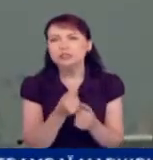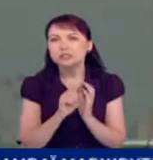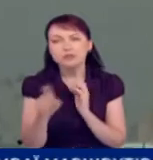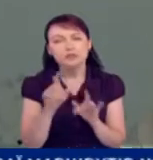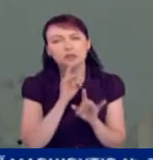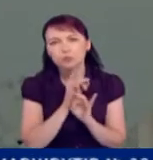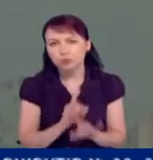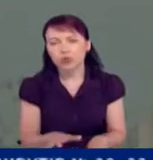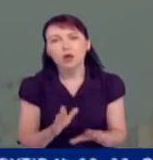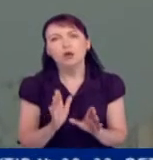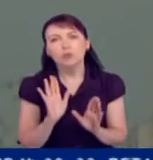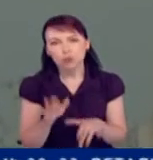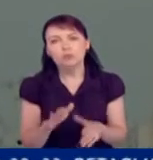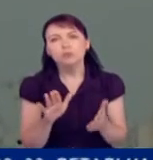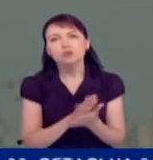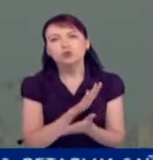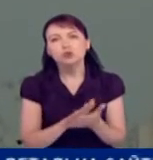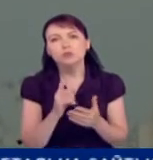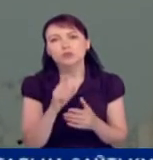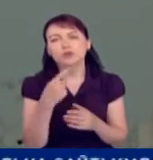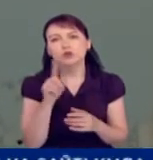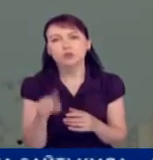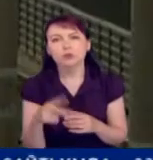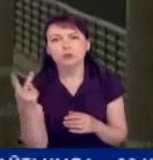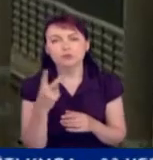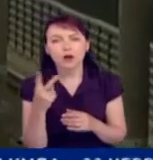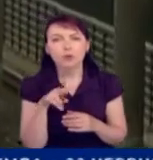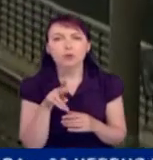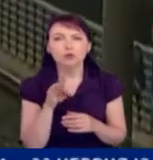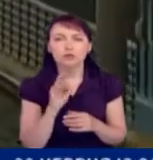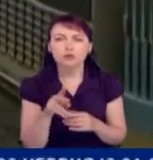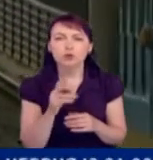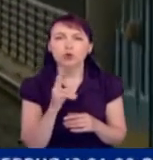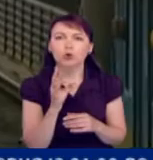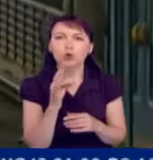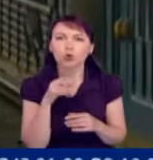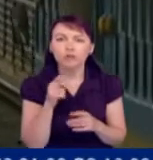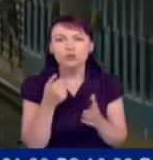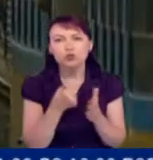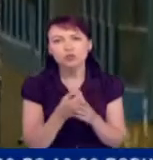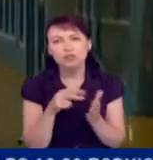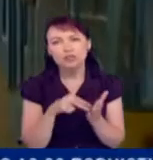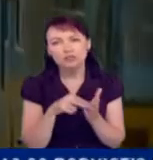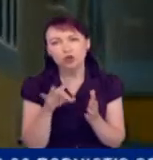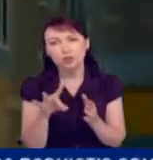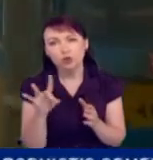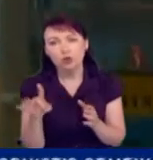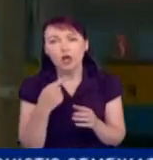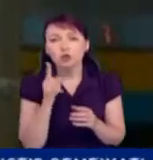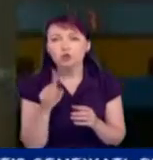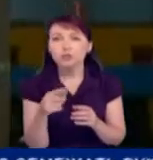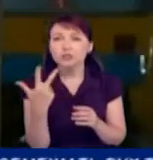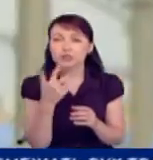цей період курсуватиме безкоштовний трамвай номер 2 від проспекту Корольова до станції Ромена Ролана. Автобус номер